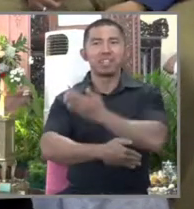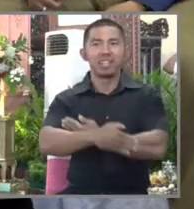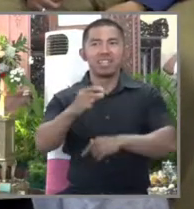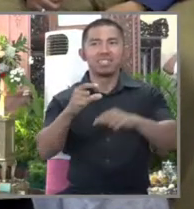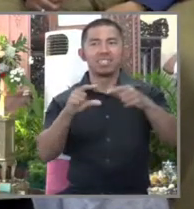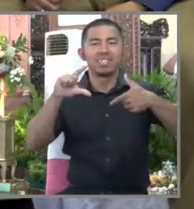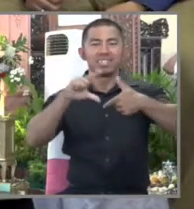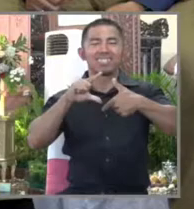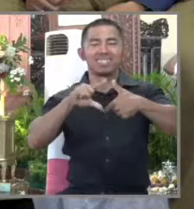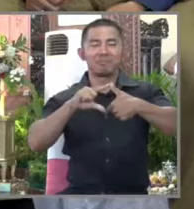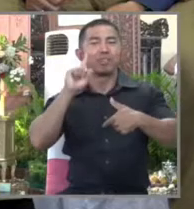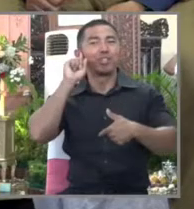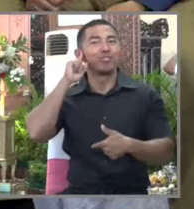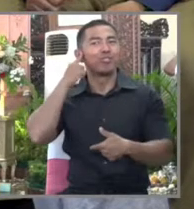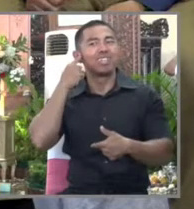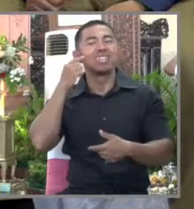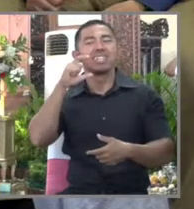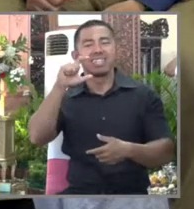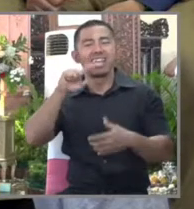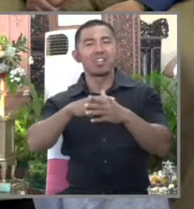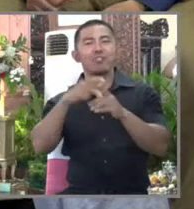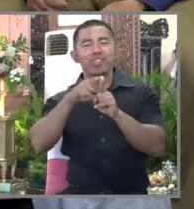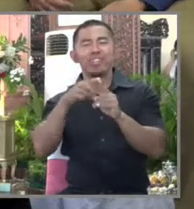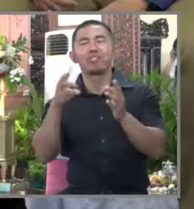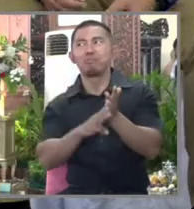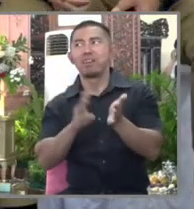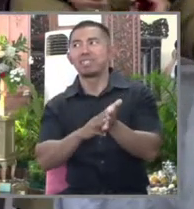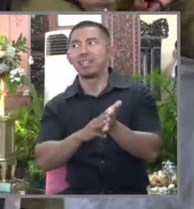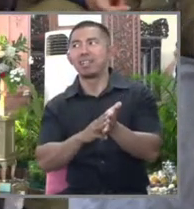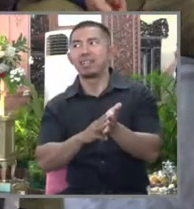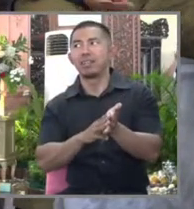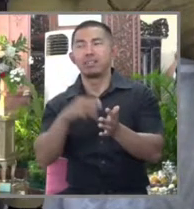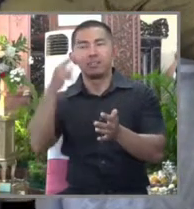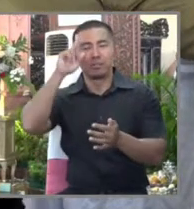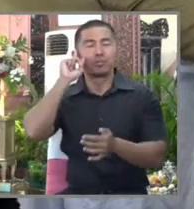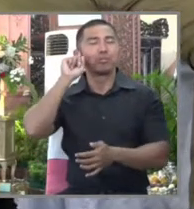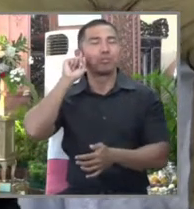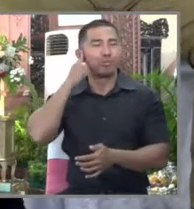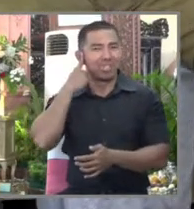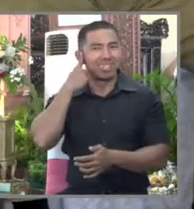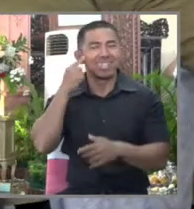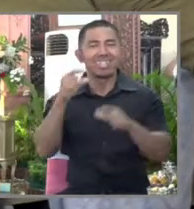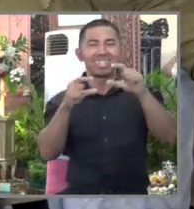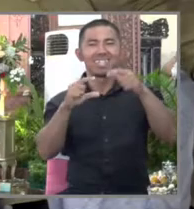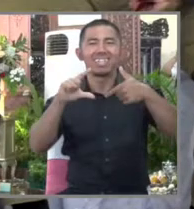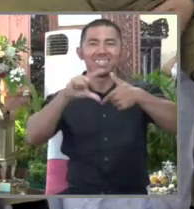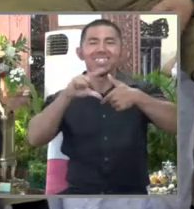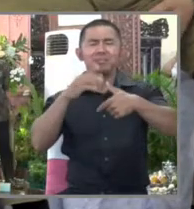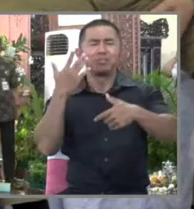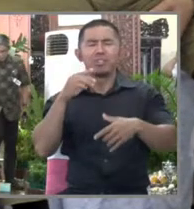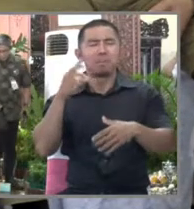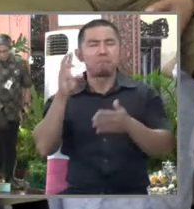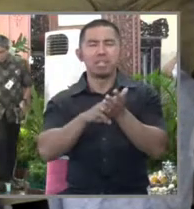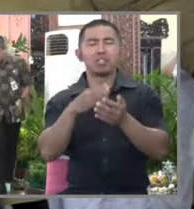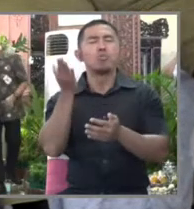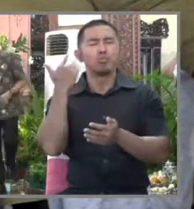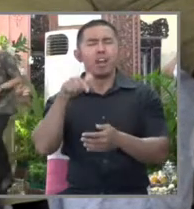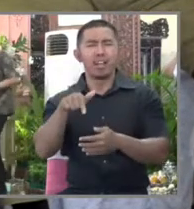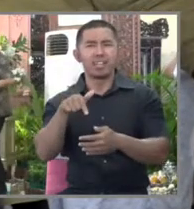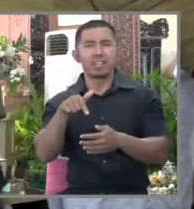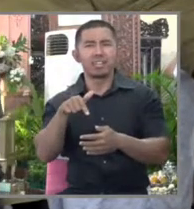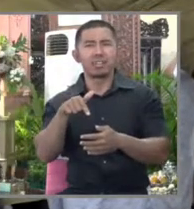masalah. Baik D maupun C, yang jadi masalah yaitu untuk yang tuli. Oh, dulu yeah, pernah ada